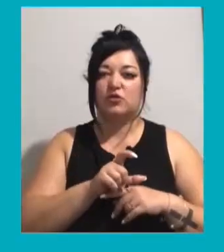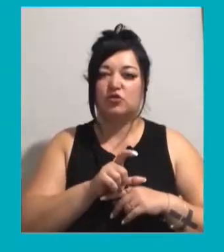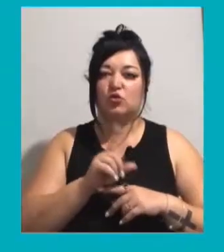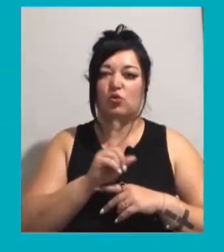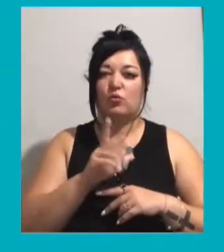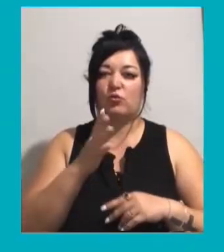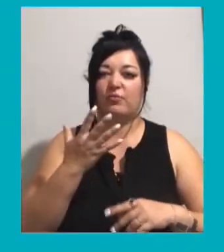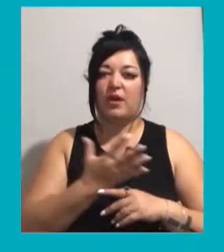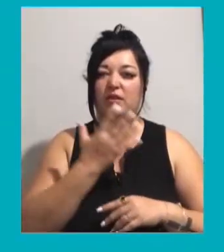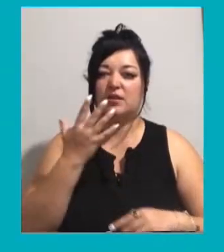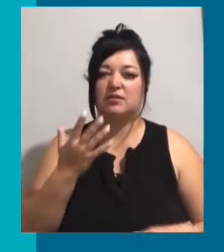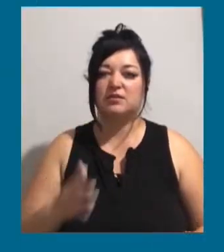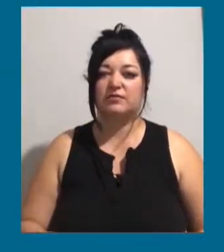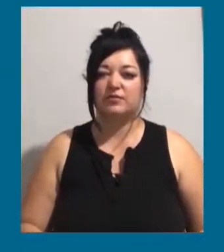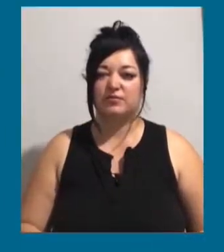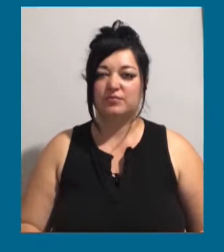Музика